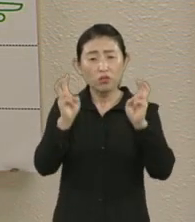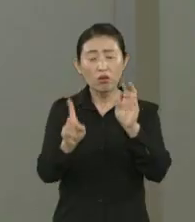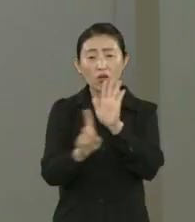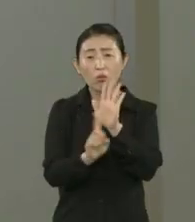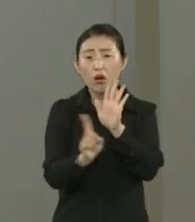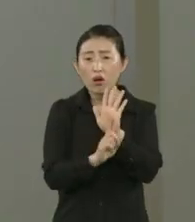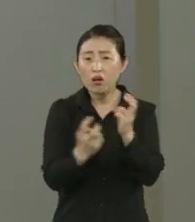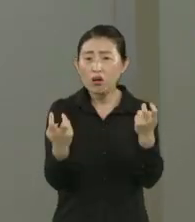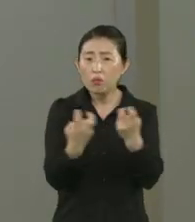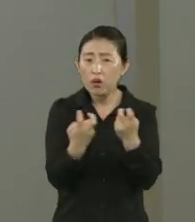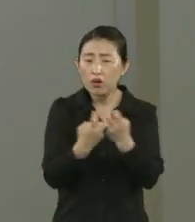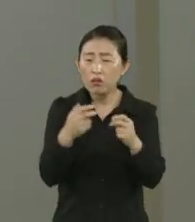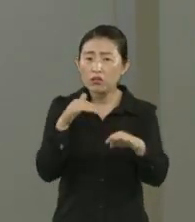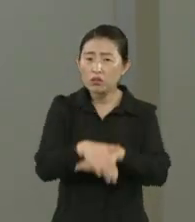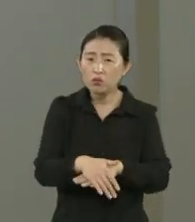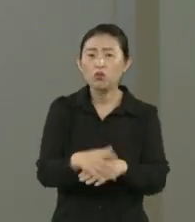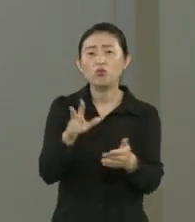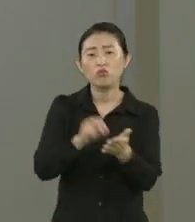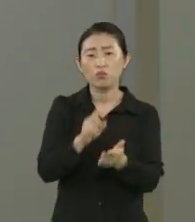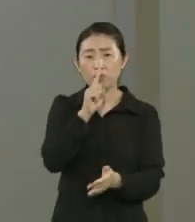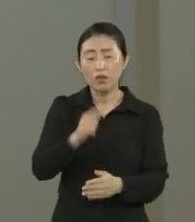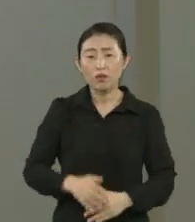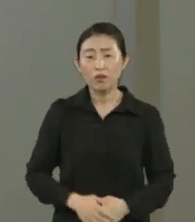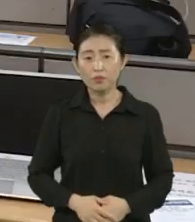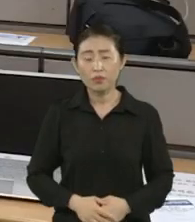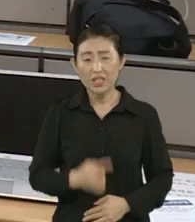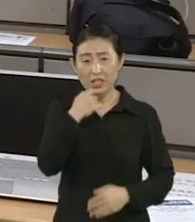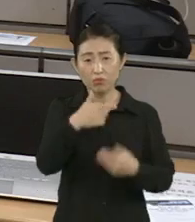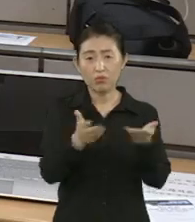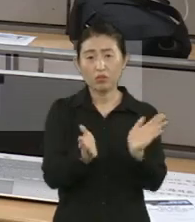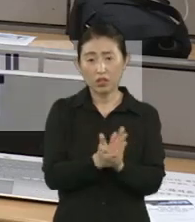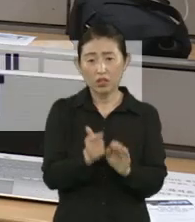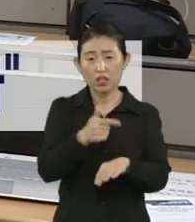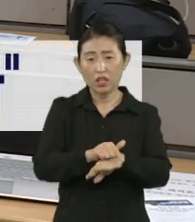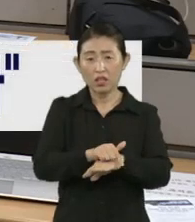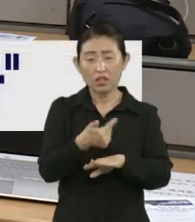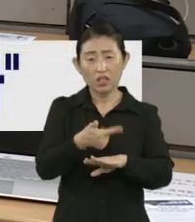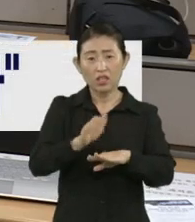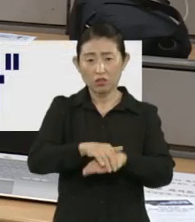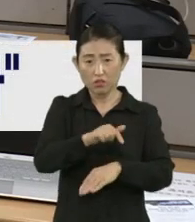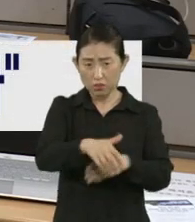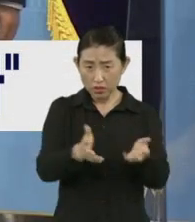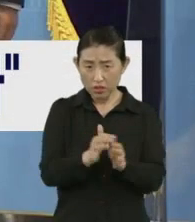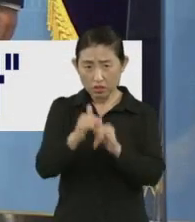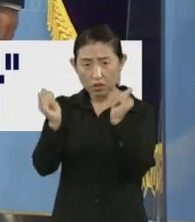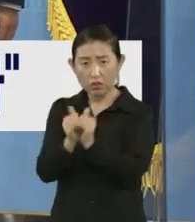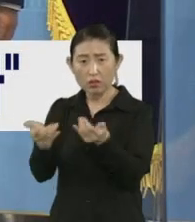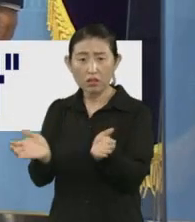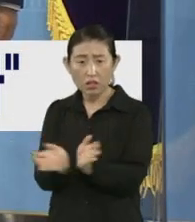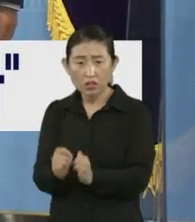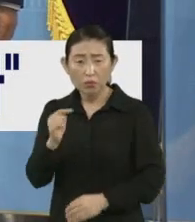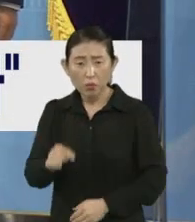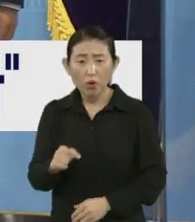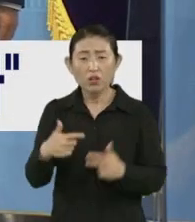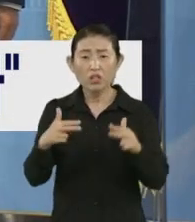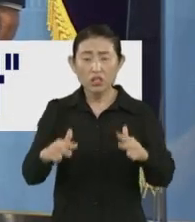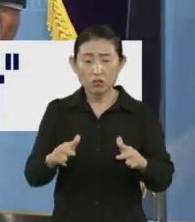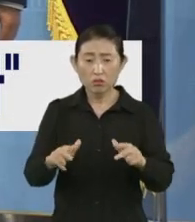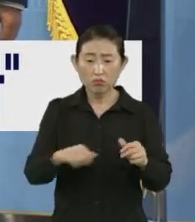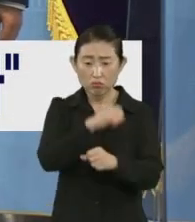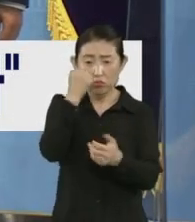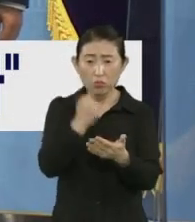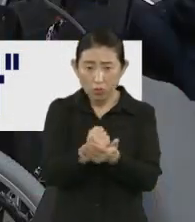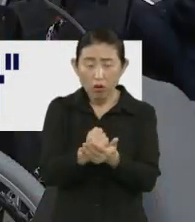방식에 대한 비판도 쏟아집니다. 민주당 대전시당과 지역시민사회단체는 기반이 닦인